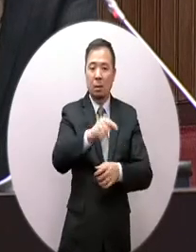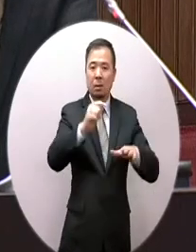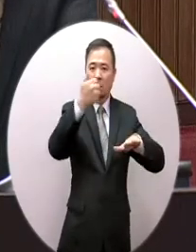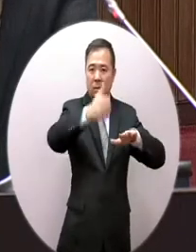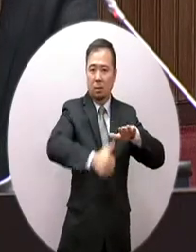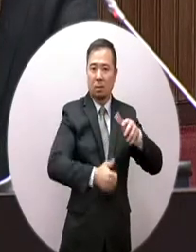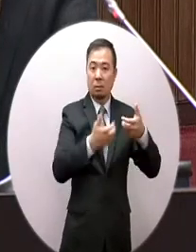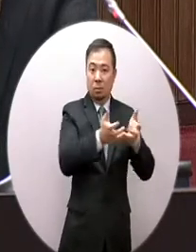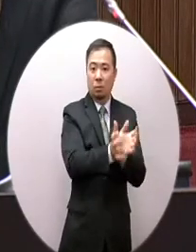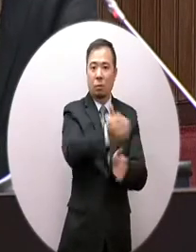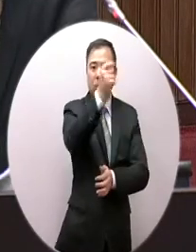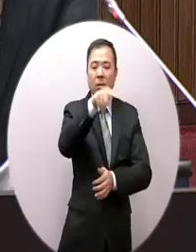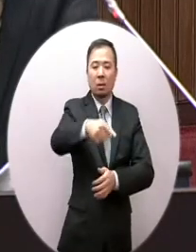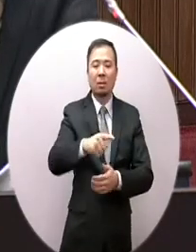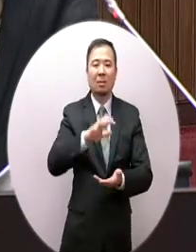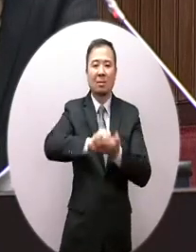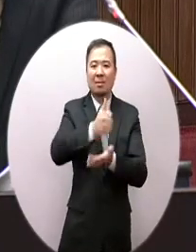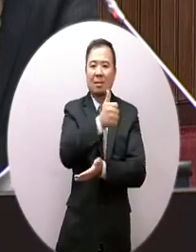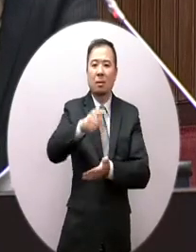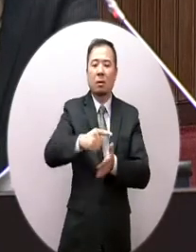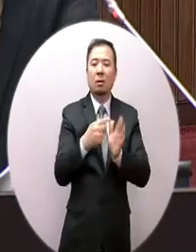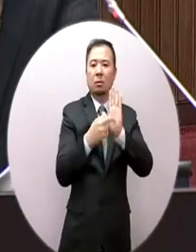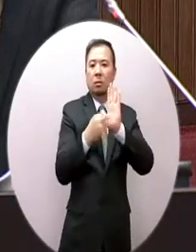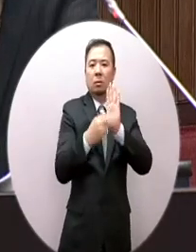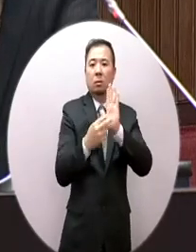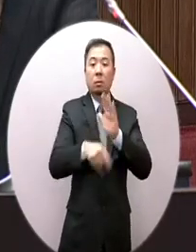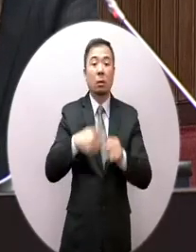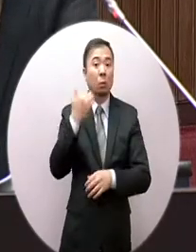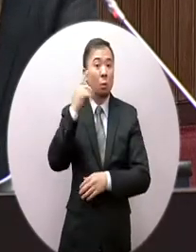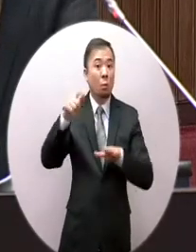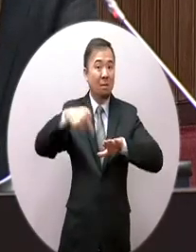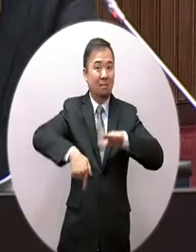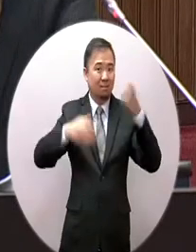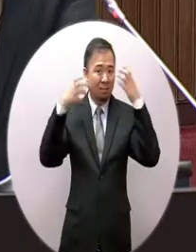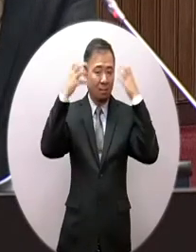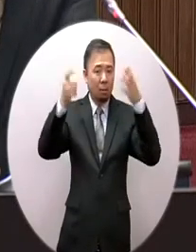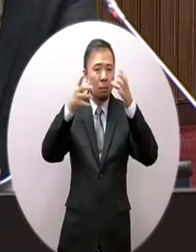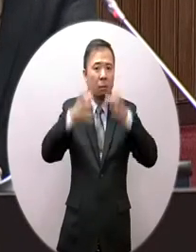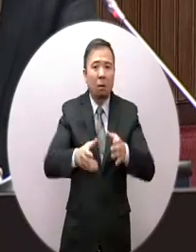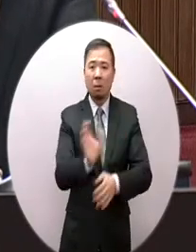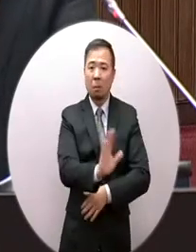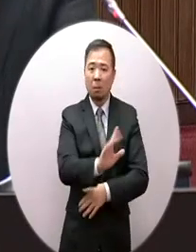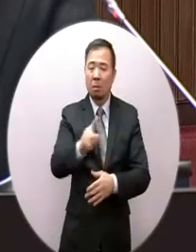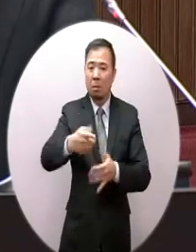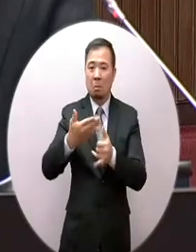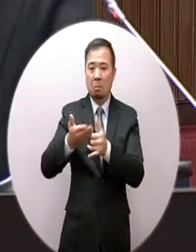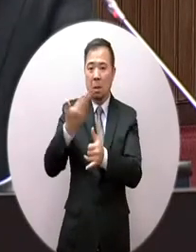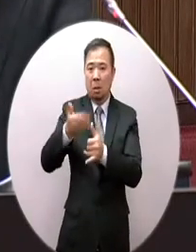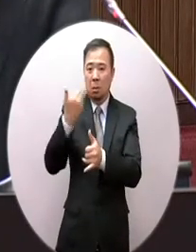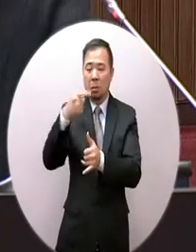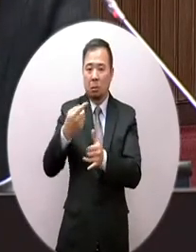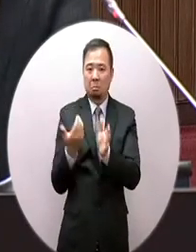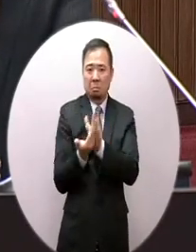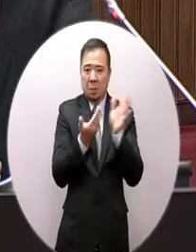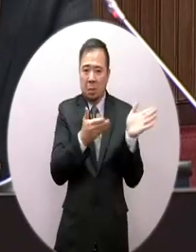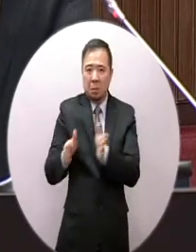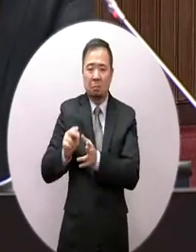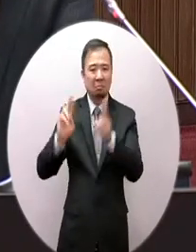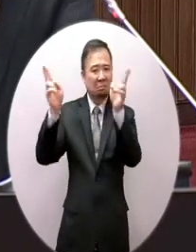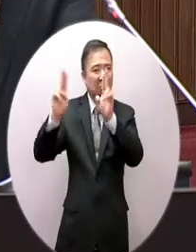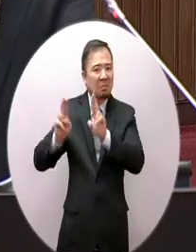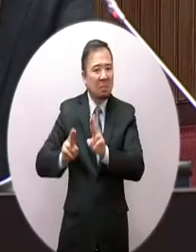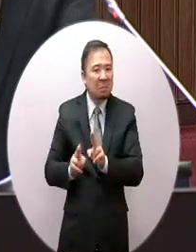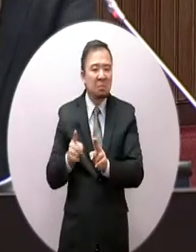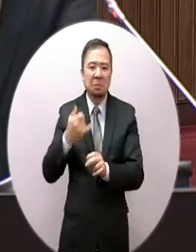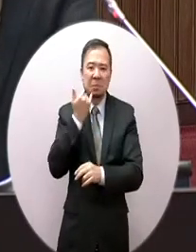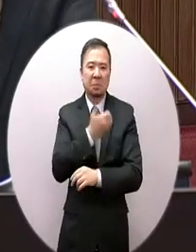开记者会来回击说，指称如果不盖深澳，北部的备用的这个容量哦转